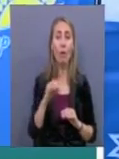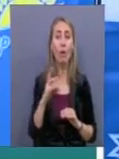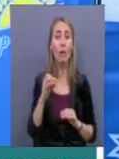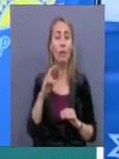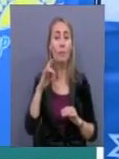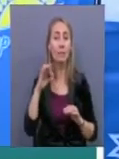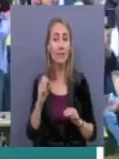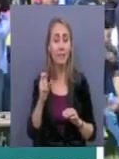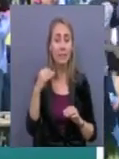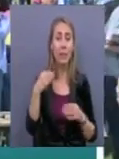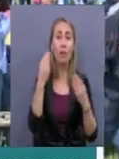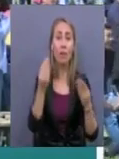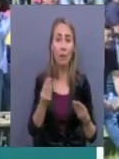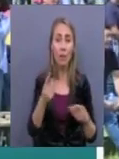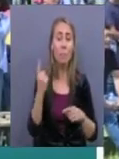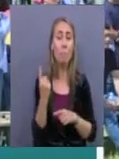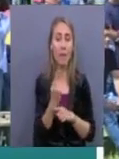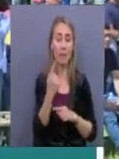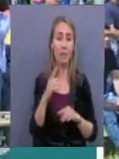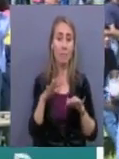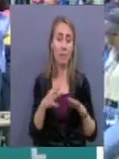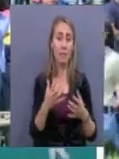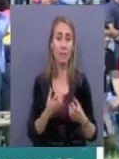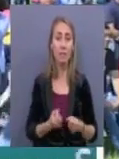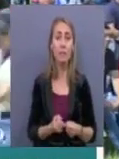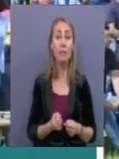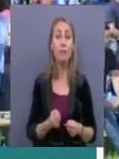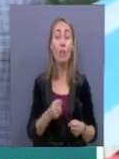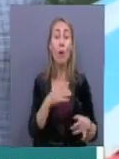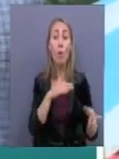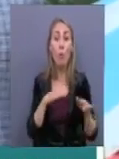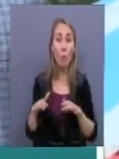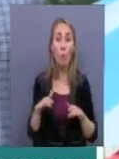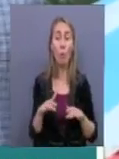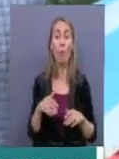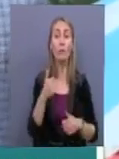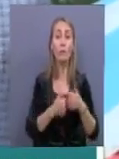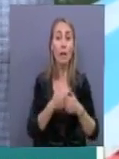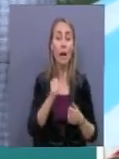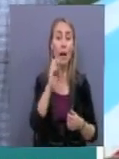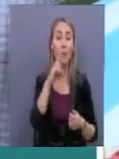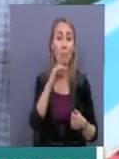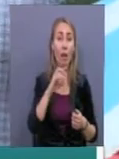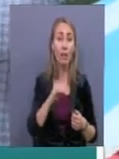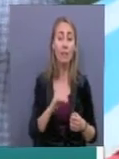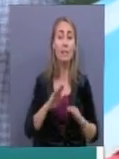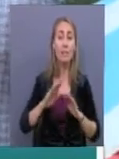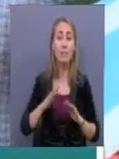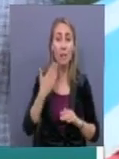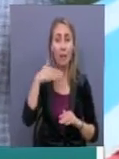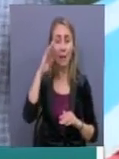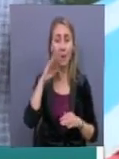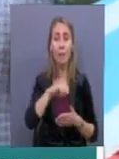ашылу салтанатында алып күш иелері, апай-төс жігіттерді облыс әкімінің орынбасары Өмір Қазақ күресі федерациясының құрметті төрағасы